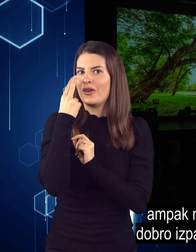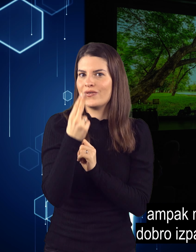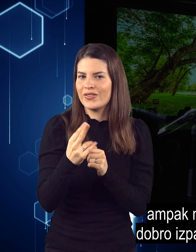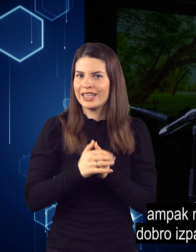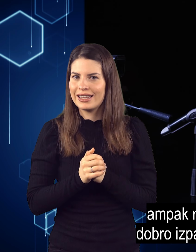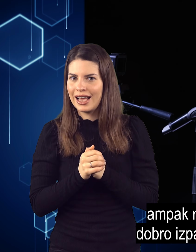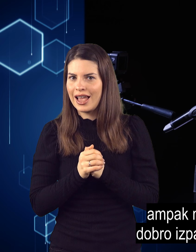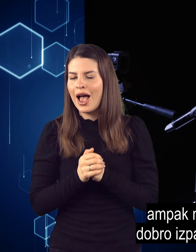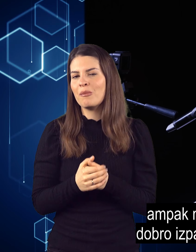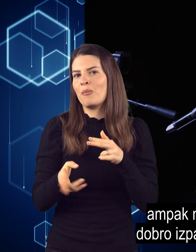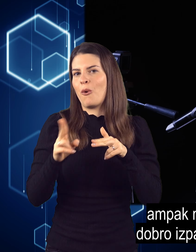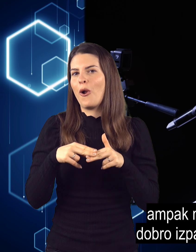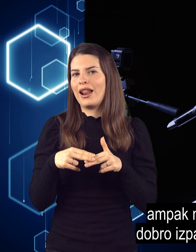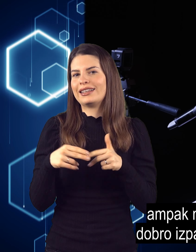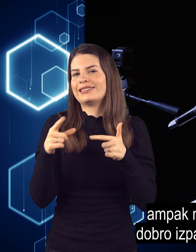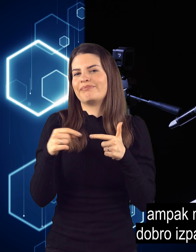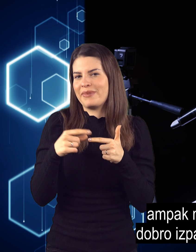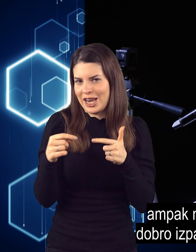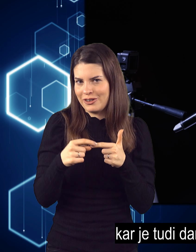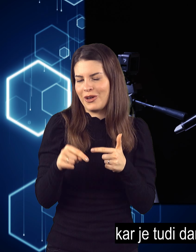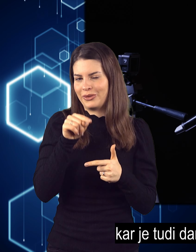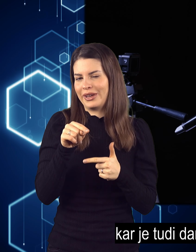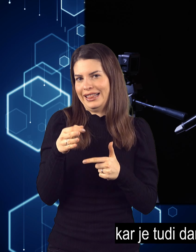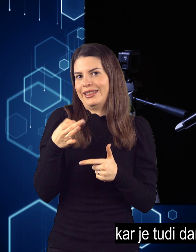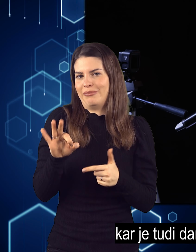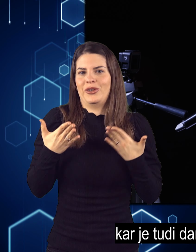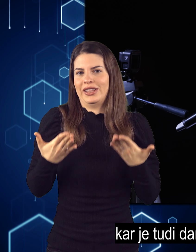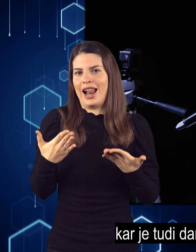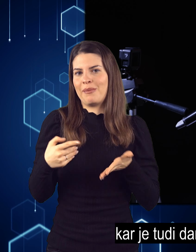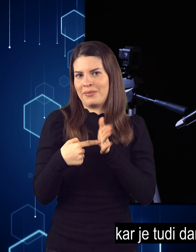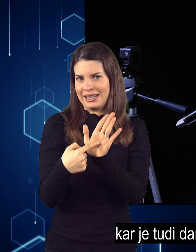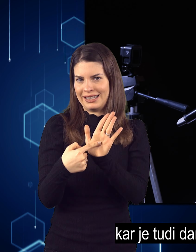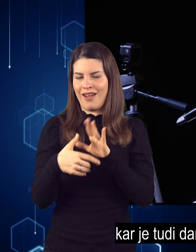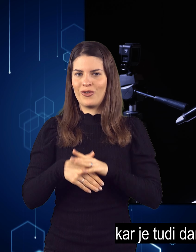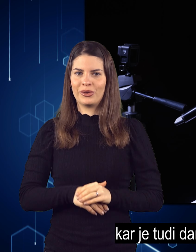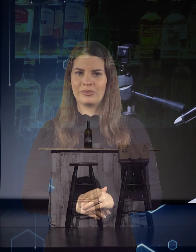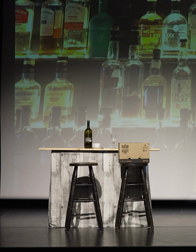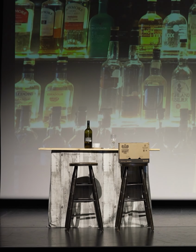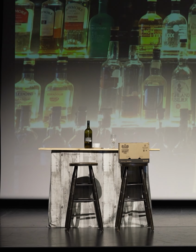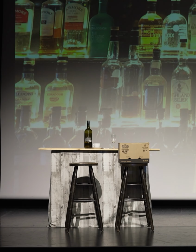dober izpadel. Komek v smislu komedije, kar je tudi današnja predstava bila.